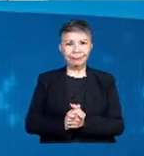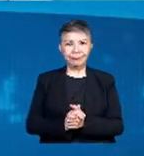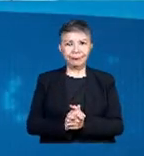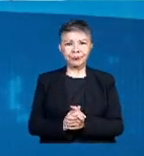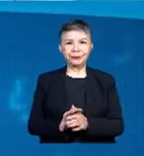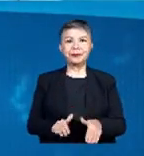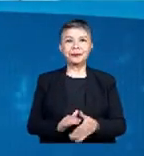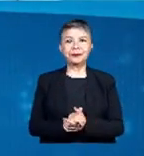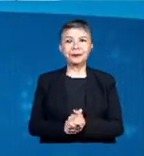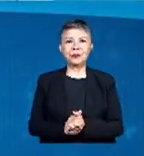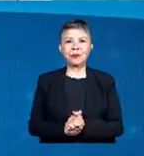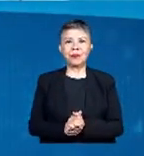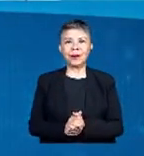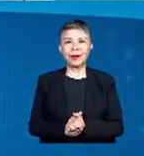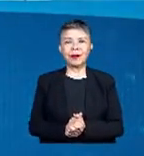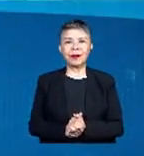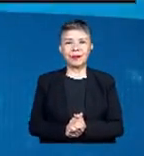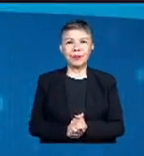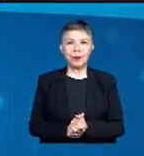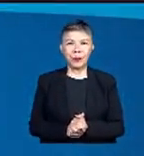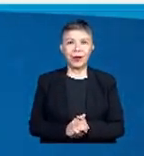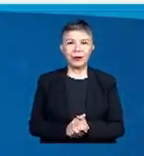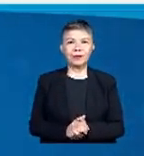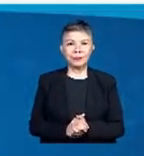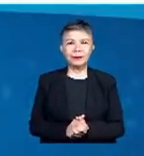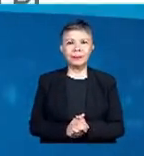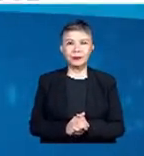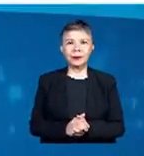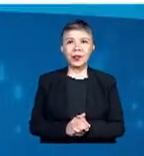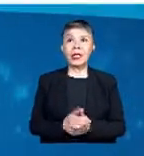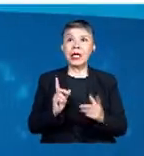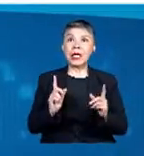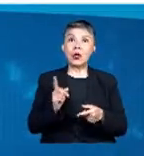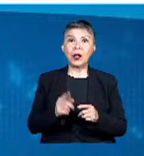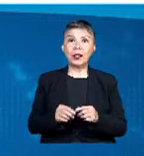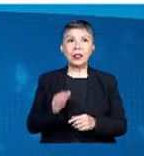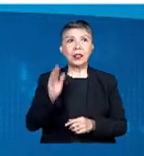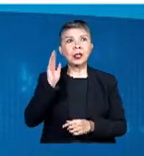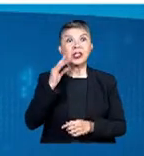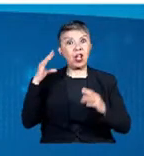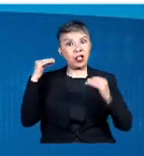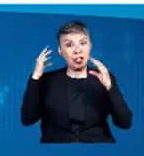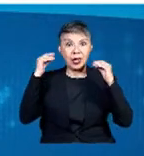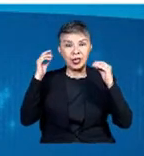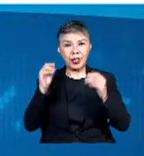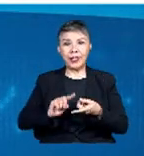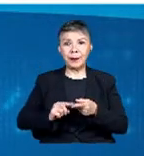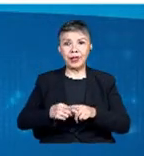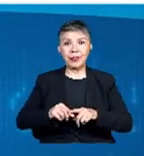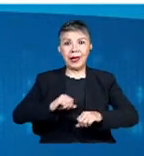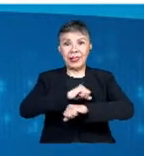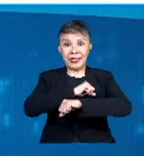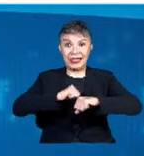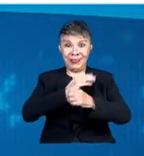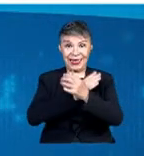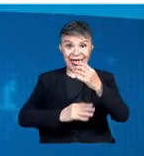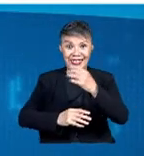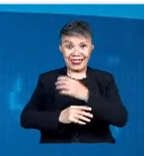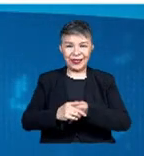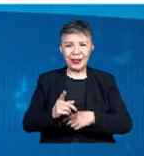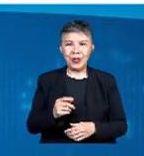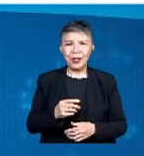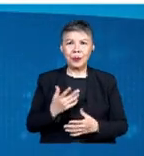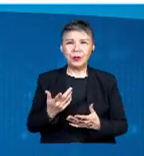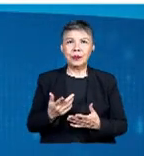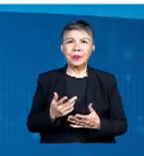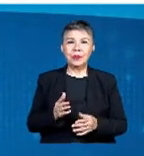Iya, baik. Catatannya baik sekali ya. Artinya memang kalau kita dengar cerita teman-teman atlet disabilitas, ada yang